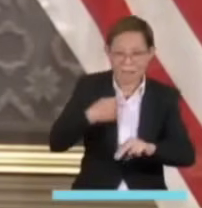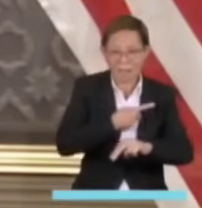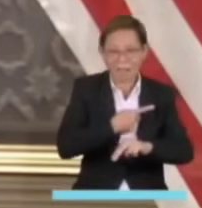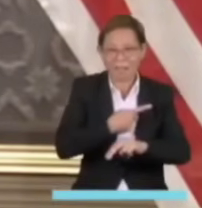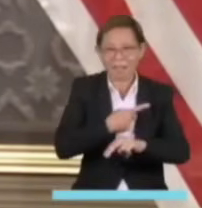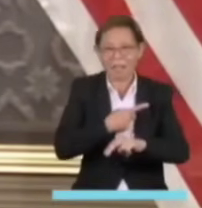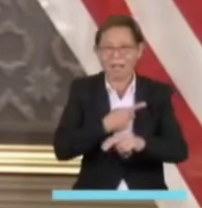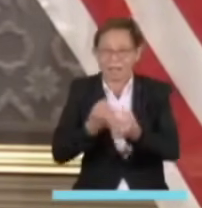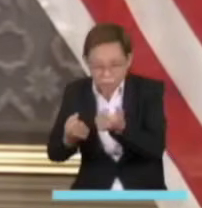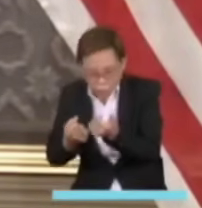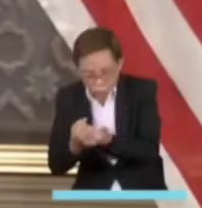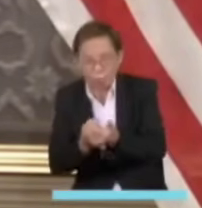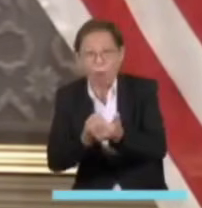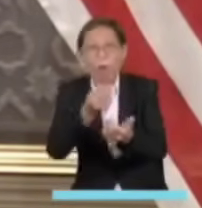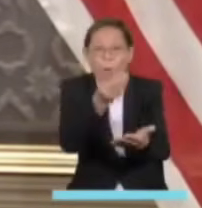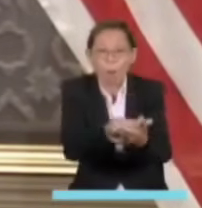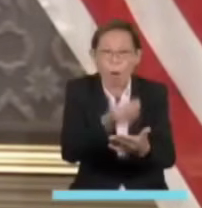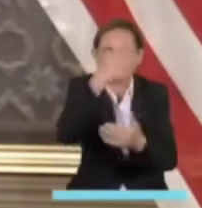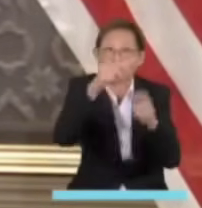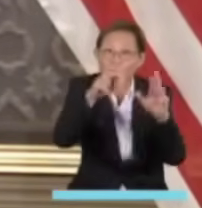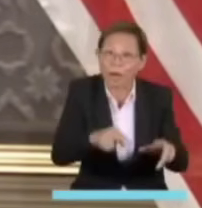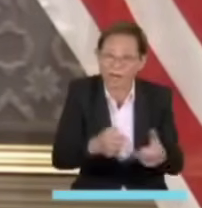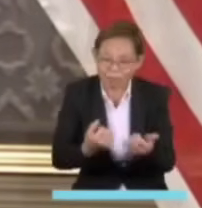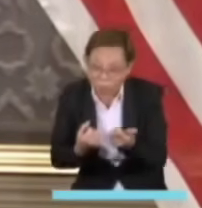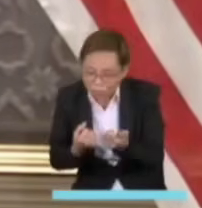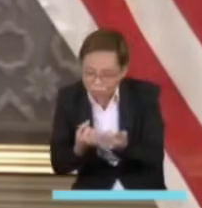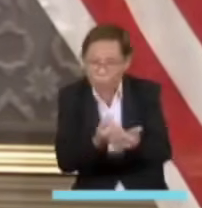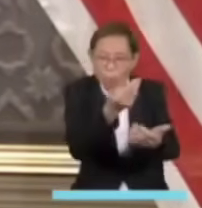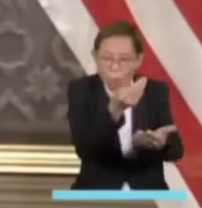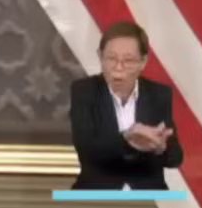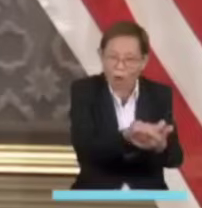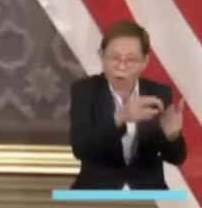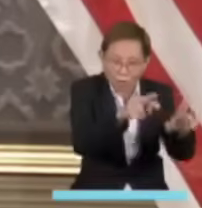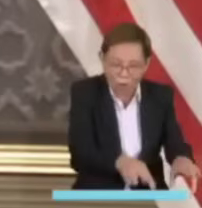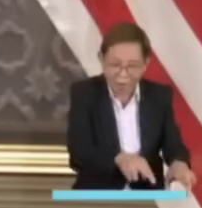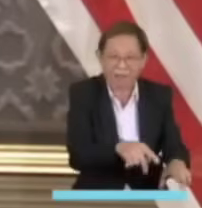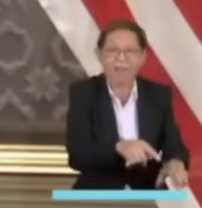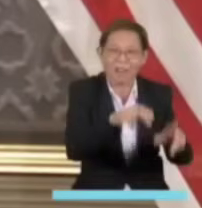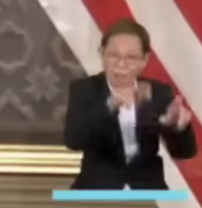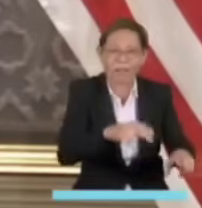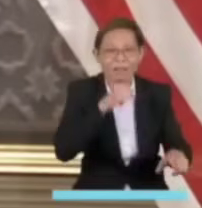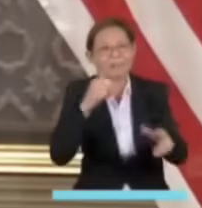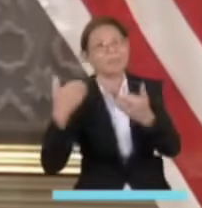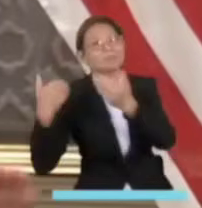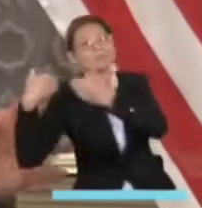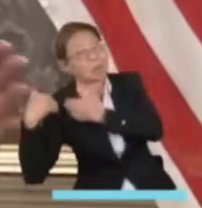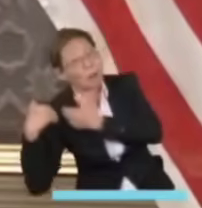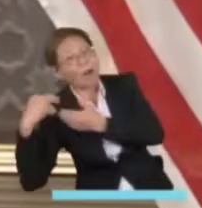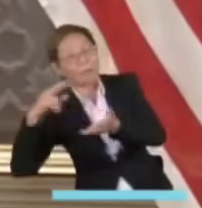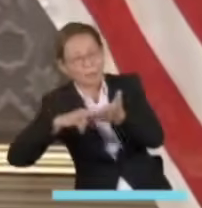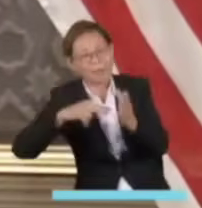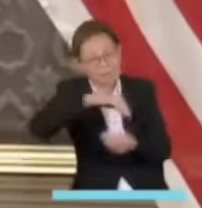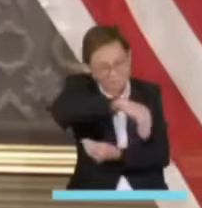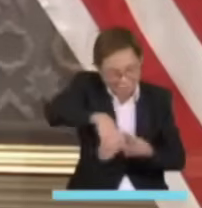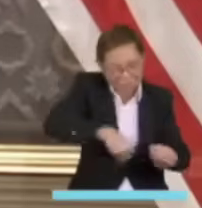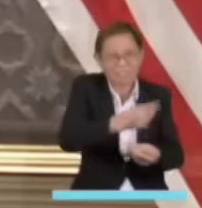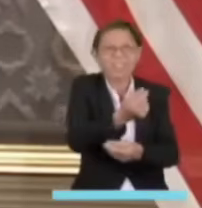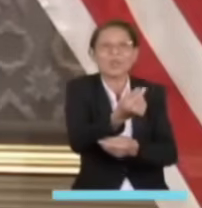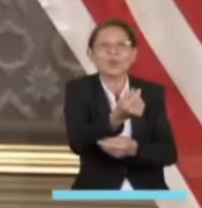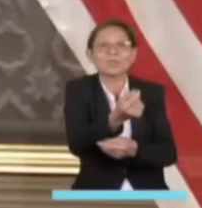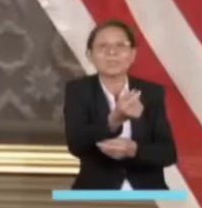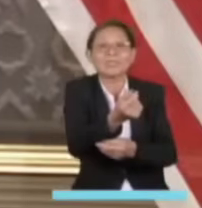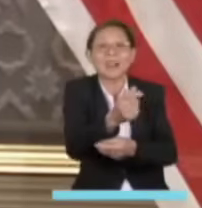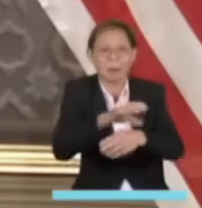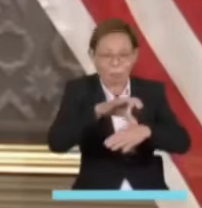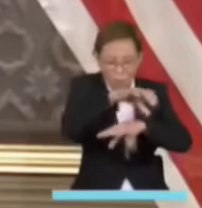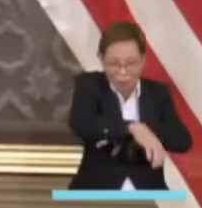akan berikan suntikan wang untuk rakyat supaya tidak membebankan mereka. Maknanya ganti kos